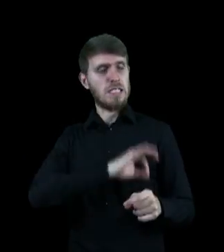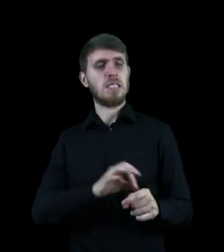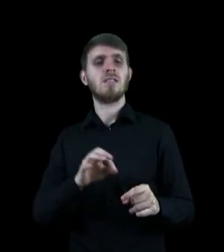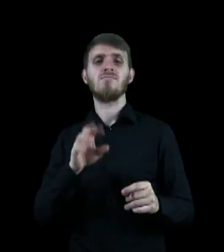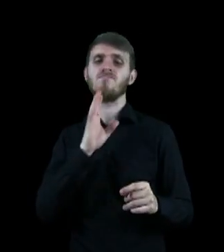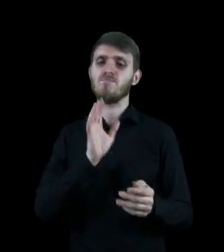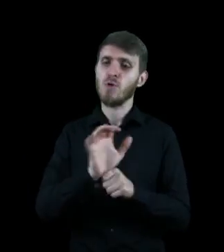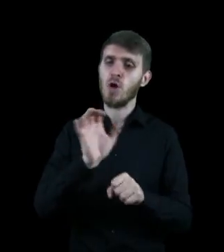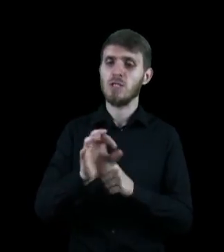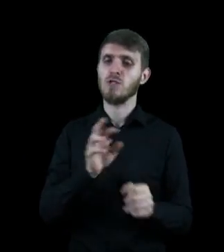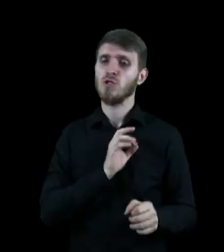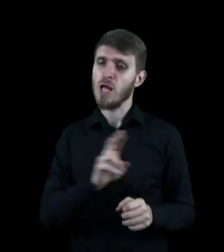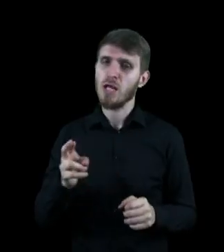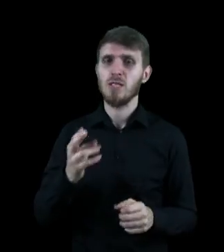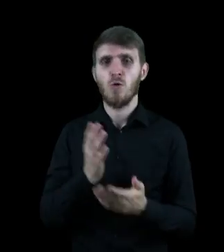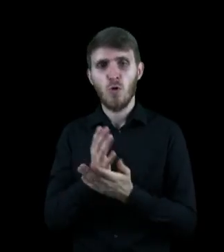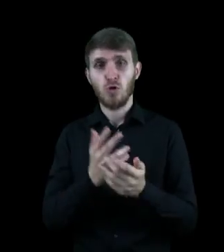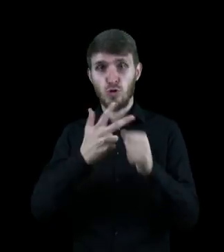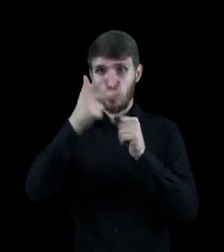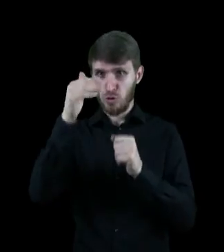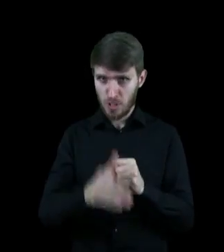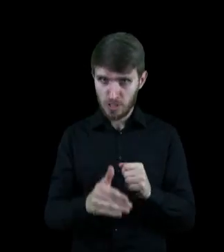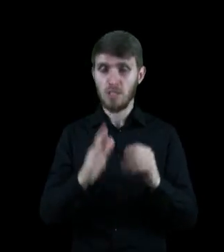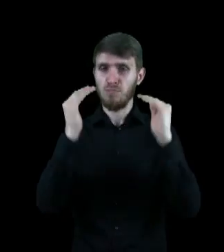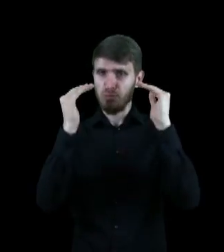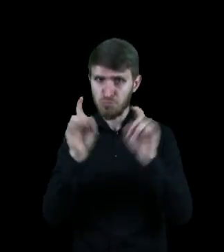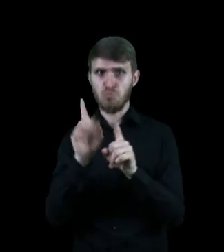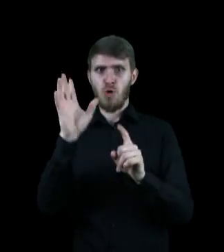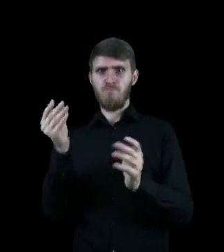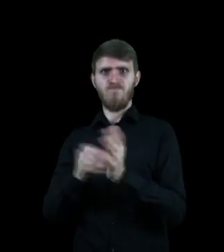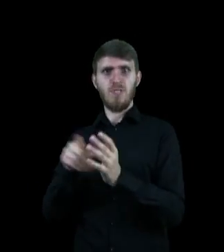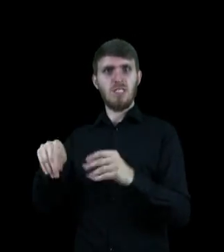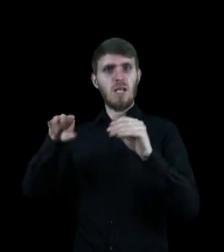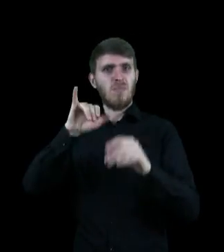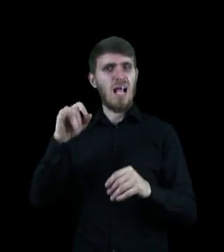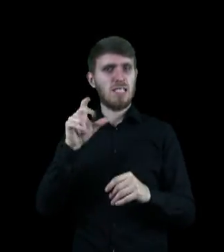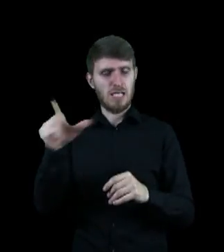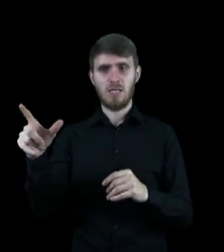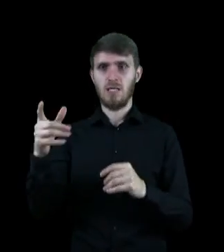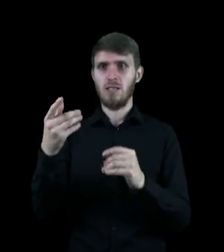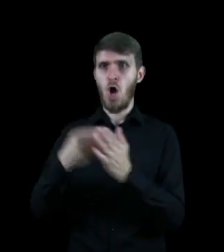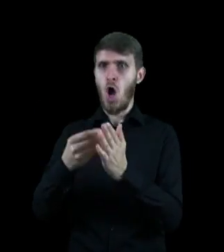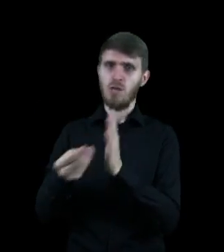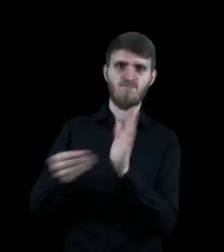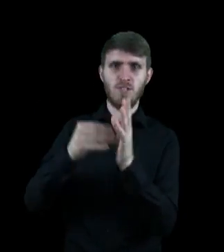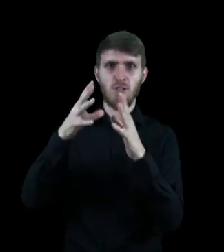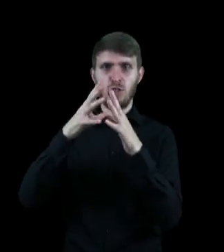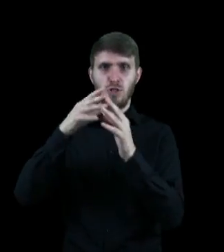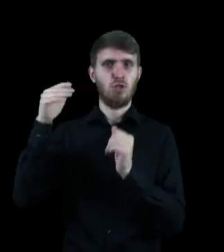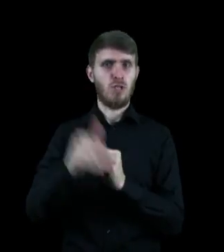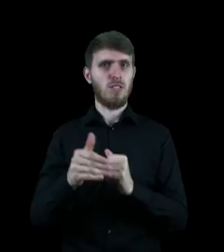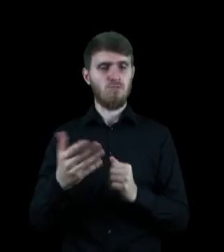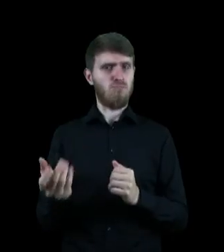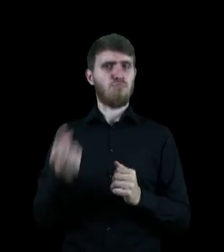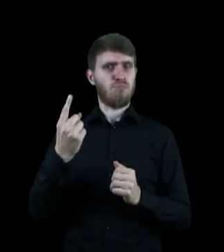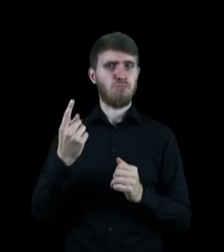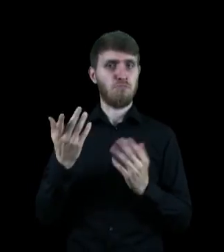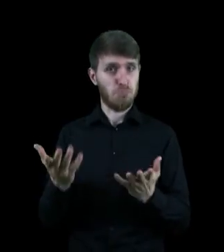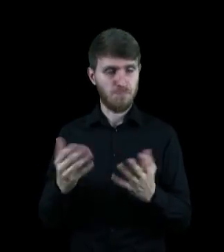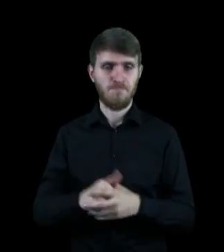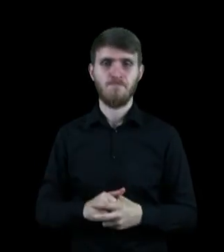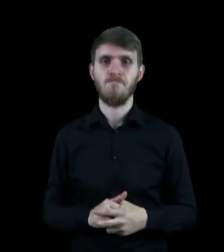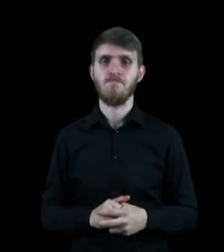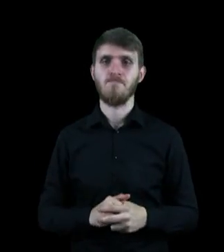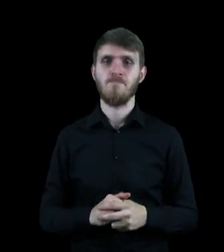oba rachunki były takie same i w obu przypadkach zysk z działalności operacyjnej wynosi 33 tysiące złotych.